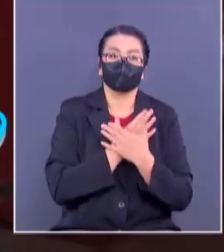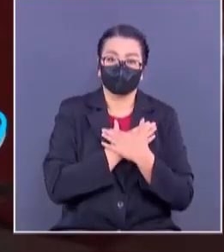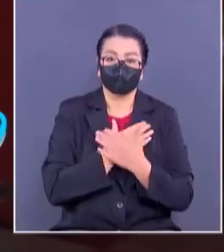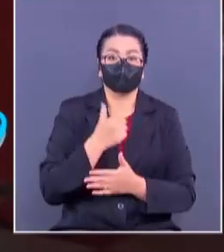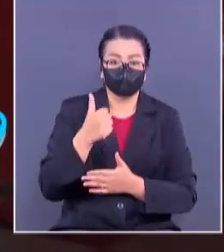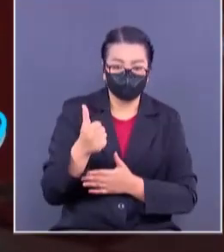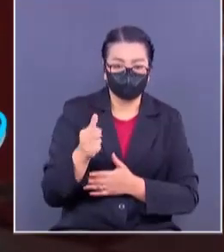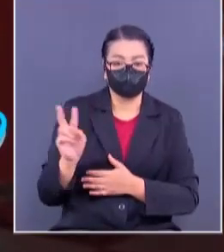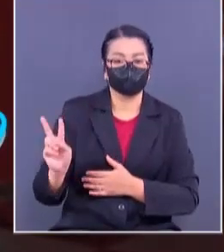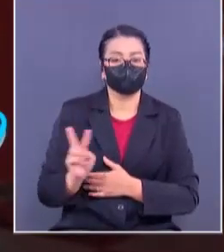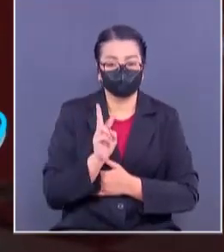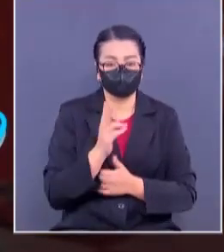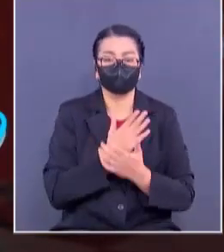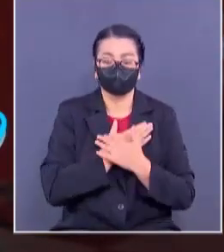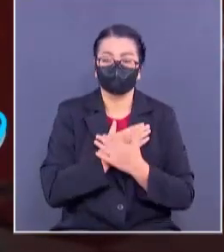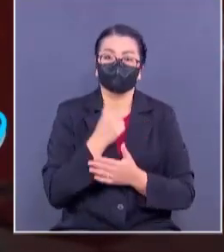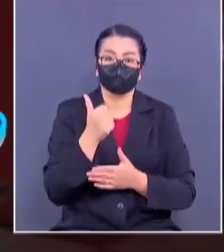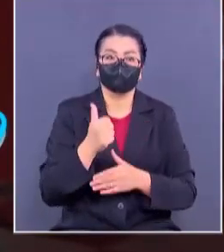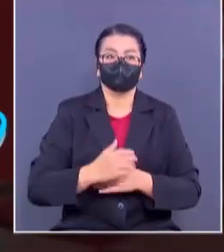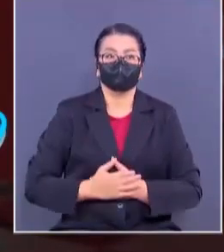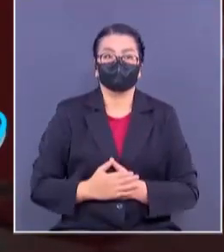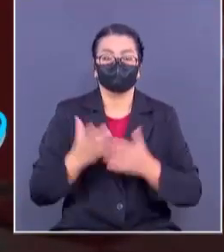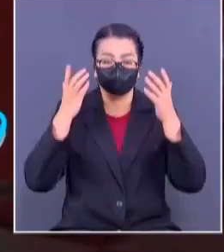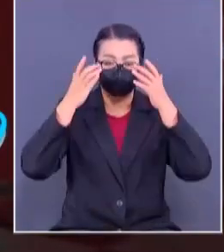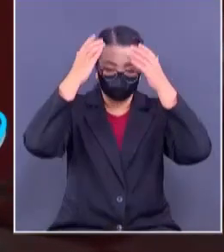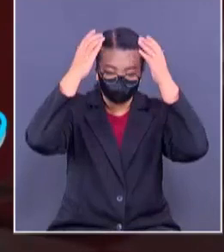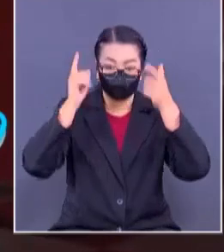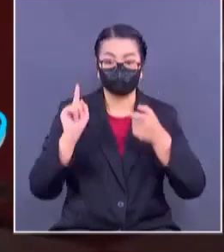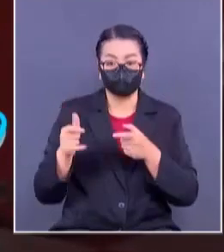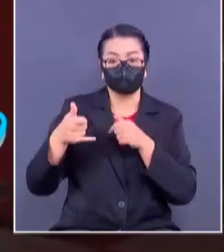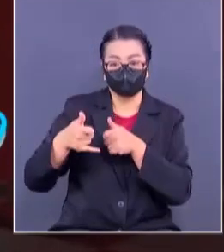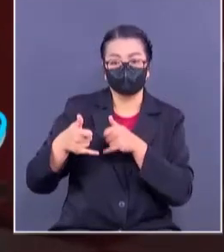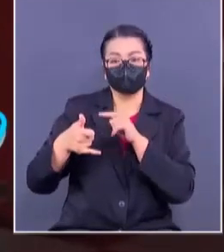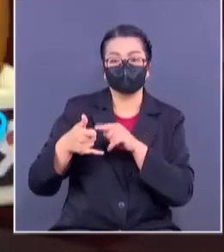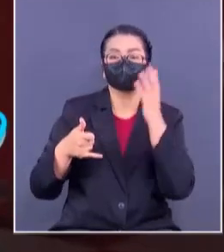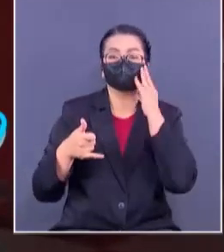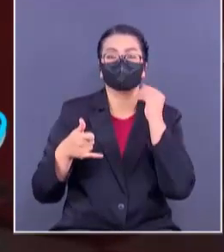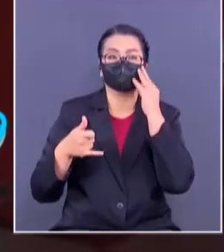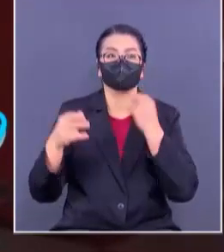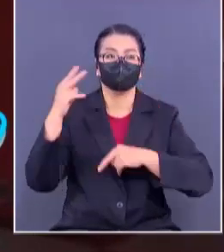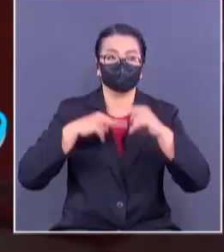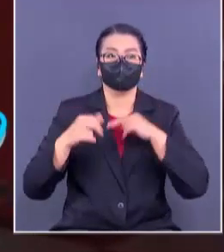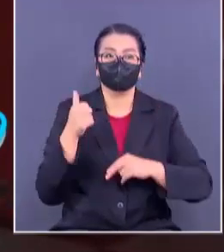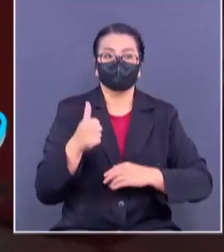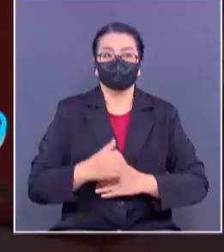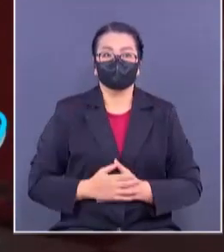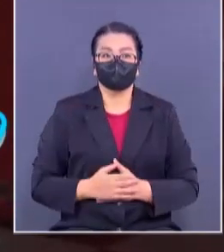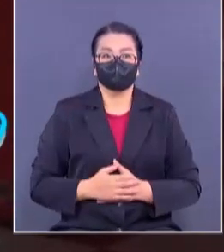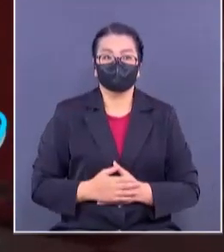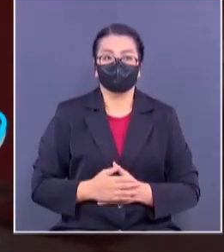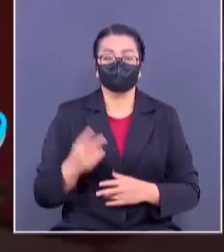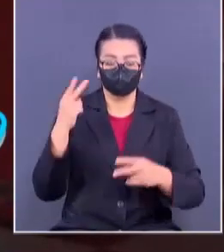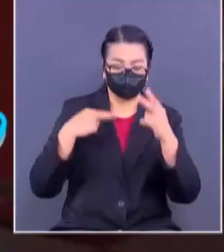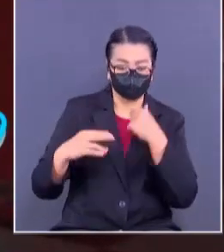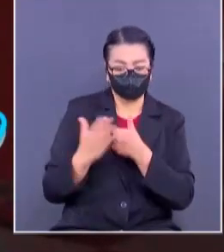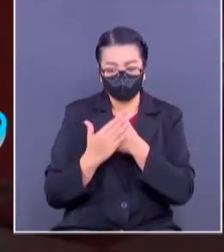คู่ที่ดีเติมเต็มกันเชฟหมูเชฟหมูน่ารักค่ะเชฟหมูน่ารัก เขาดูแลเราดีขนาดไหน เชฟหมูก็ดู